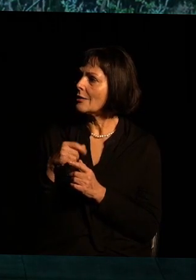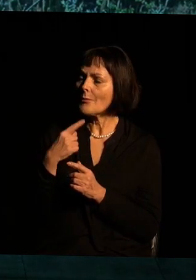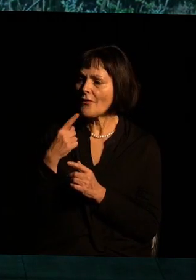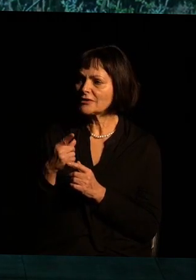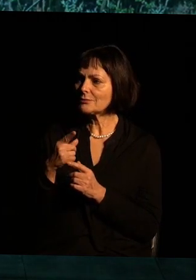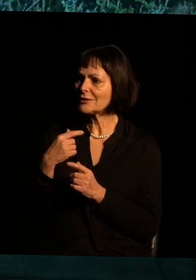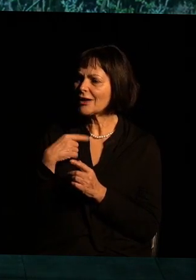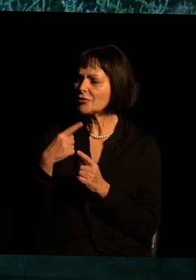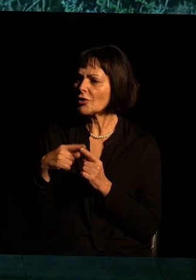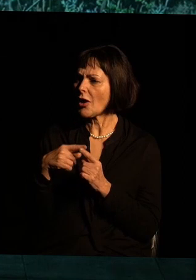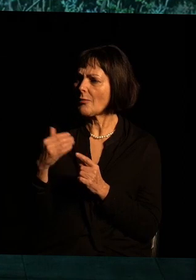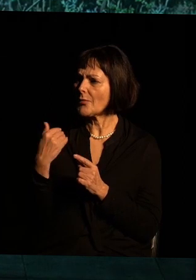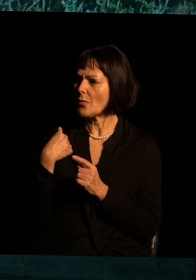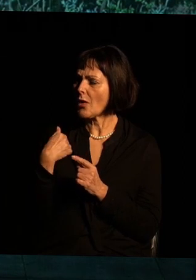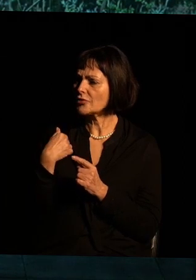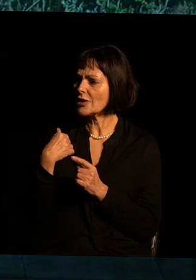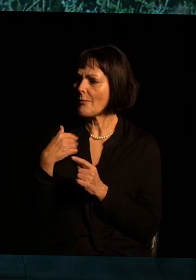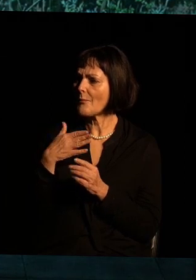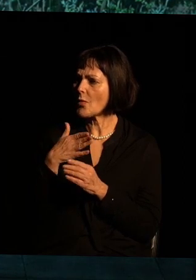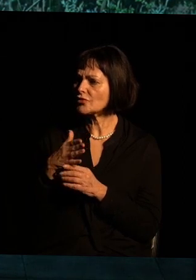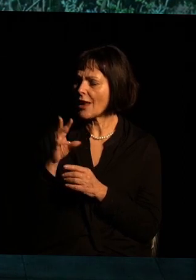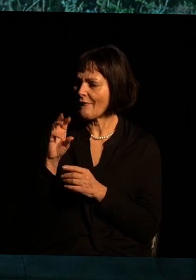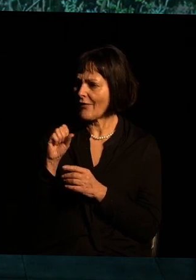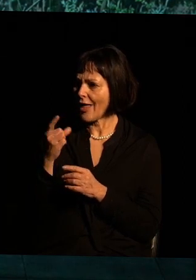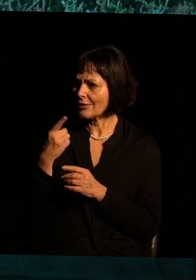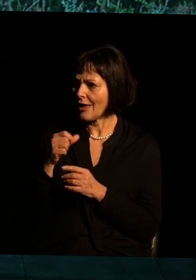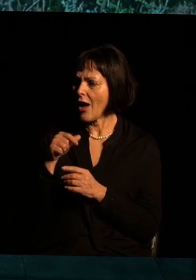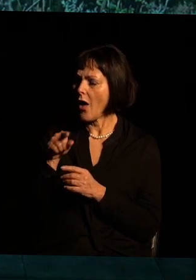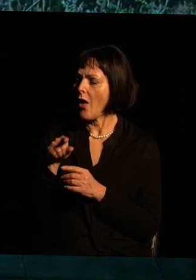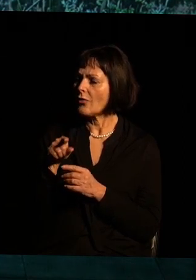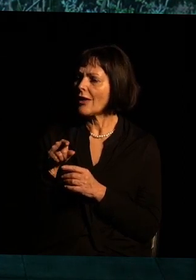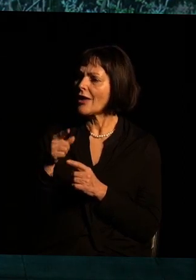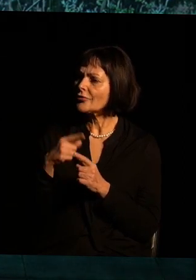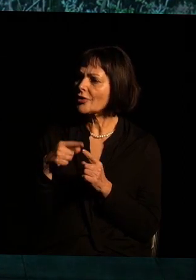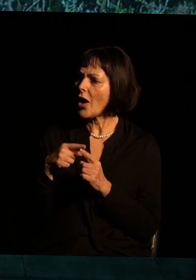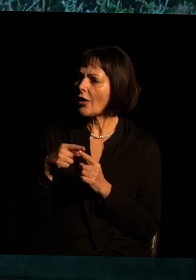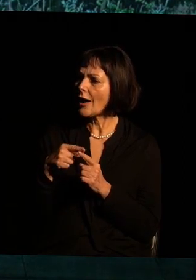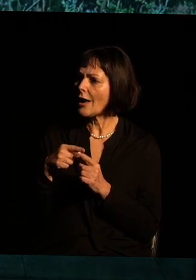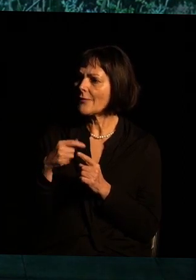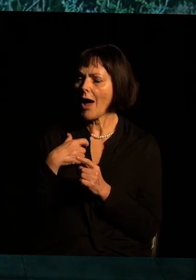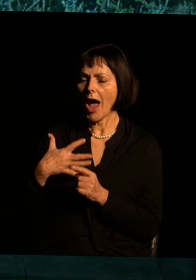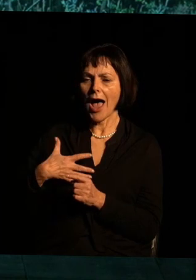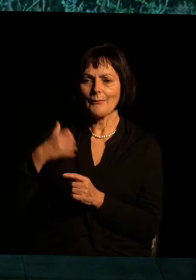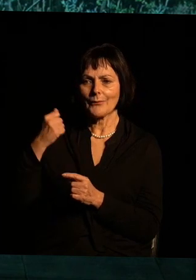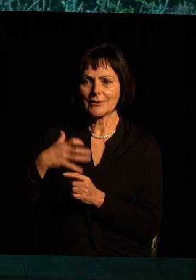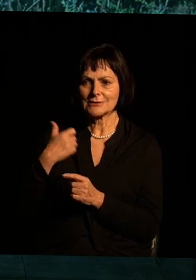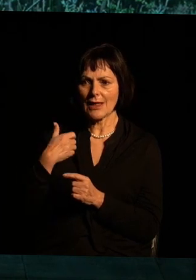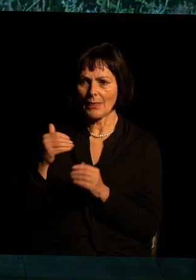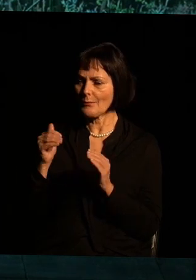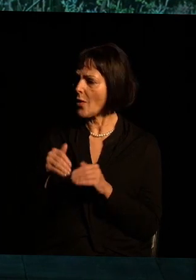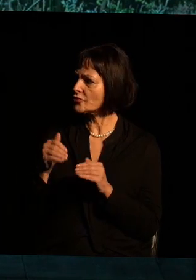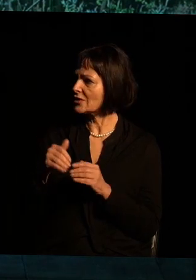powiedzmy, nie? No bo to tak trochę było, że ta późna Wanda, tak to nazwijmy, no to ona tak trochę miała przerost tych ambicji nad możliwościami